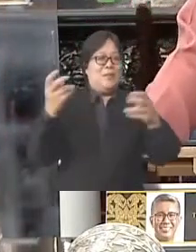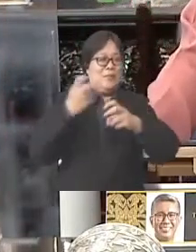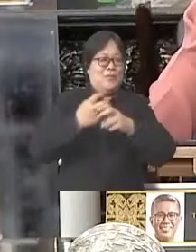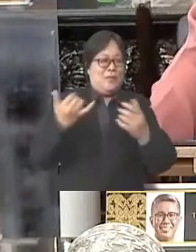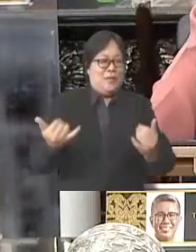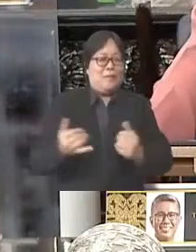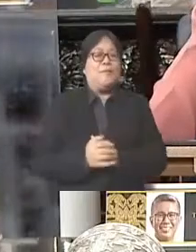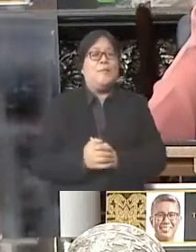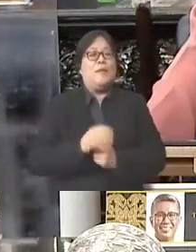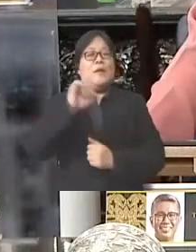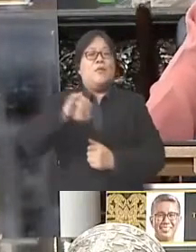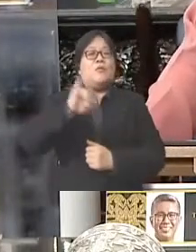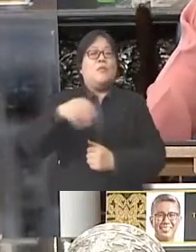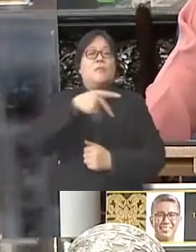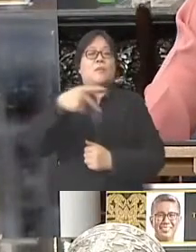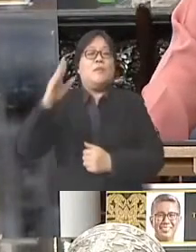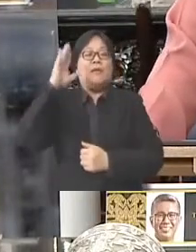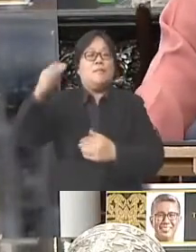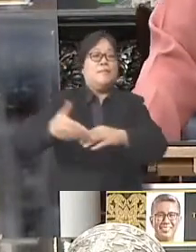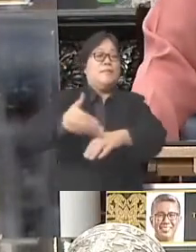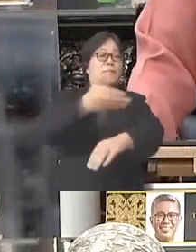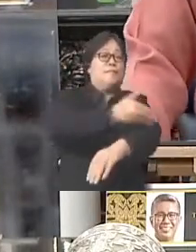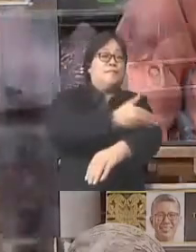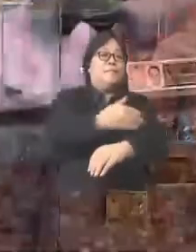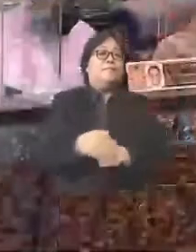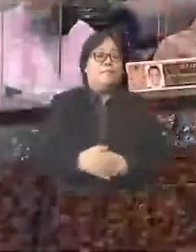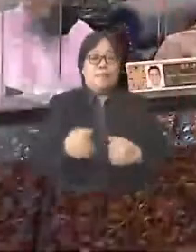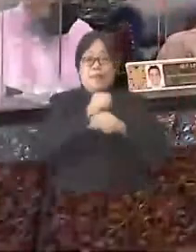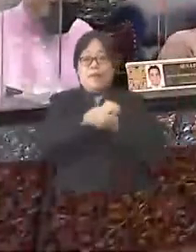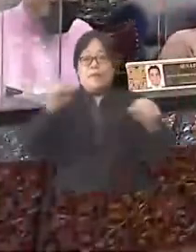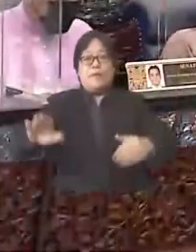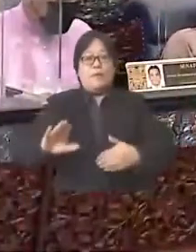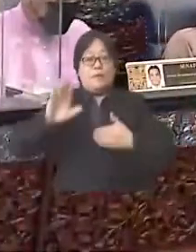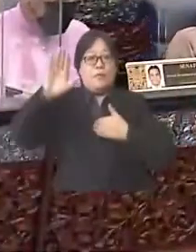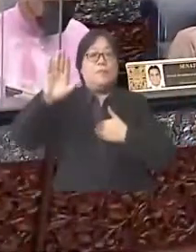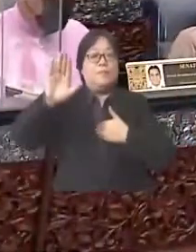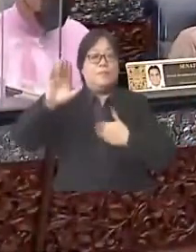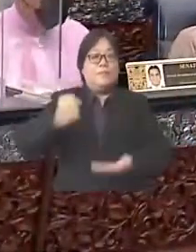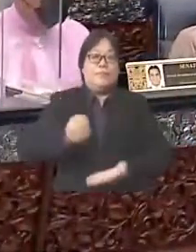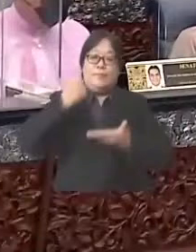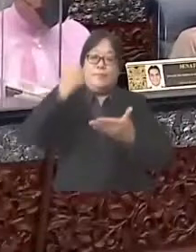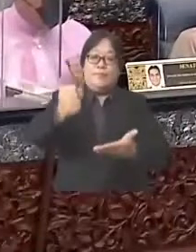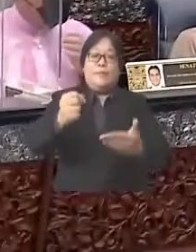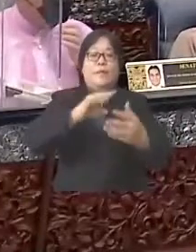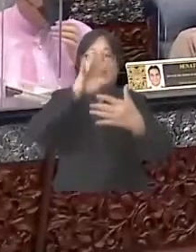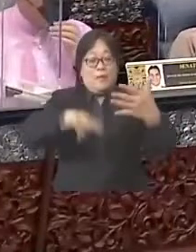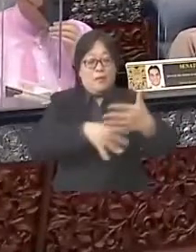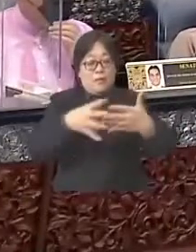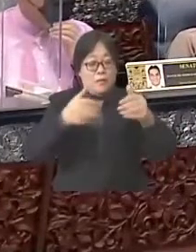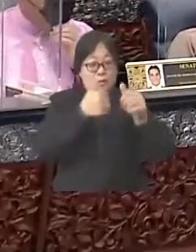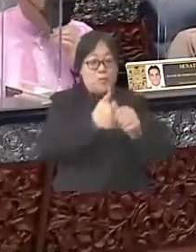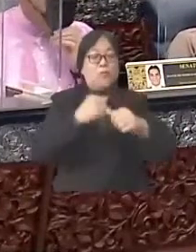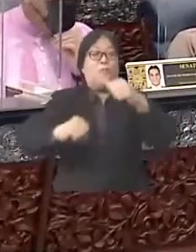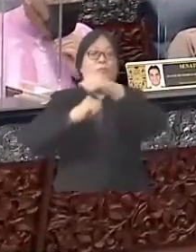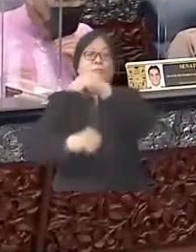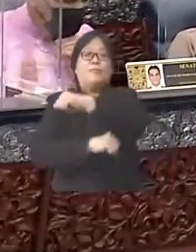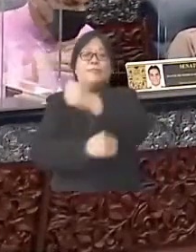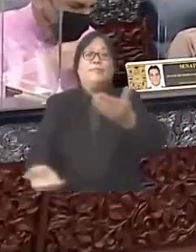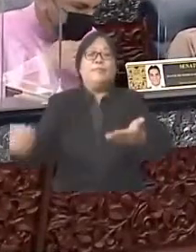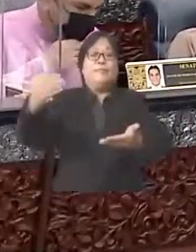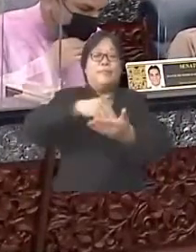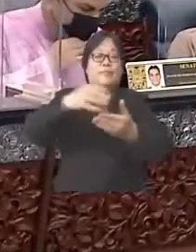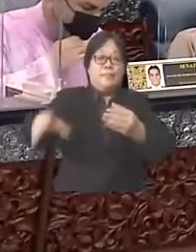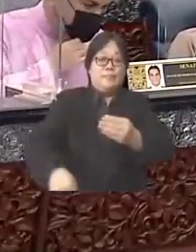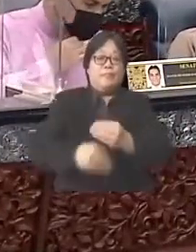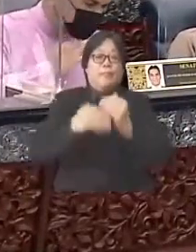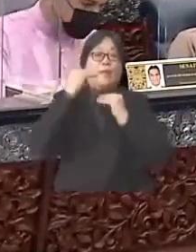lantaran itu ejb akan ditambah baik dengan menjadikan jaminan untuk pembiayaan yang dijadwal dan struktur smule dengan